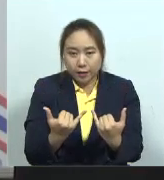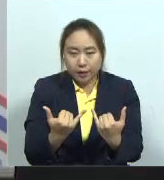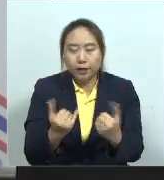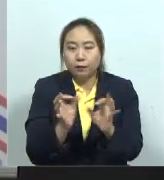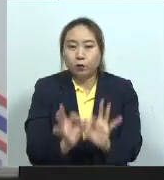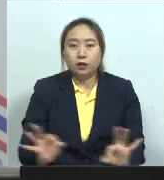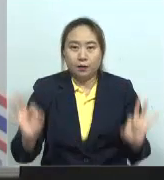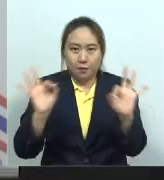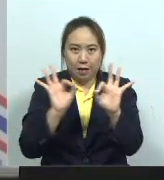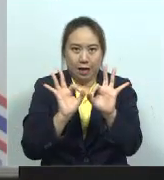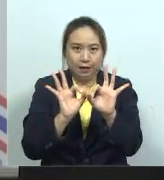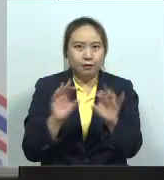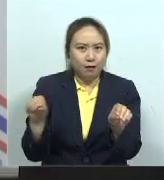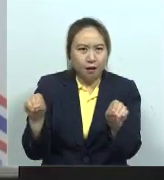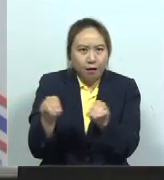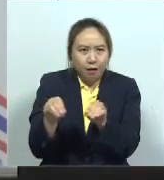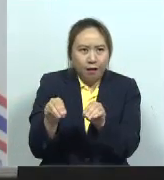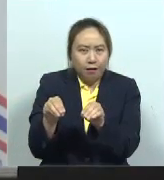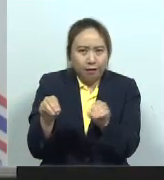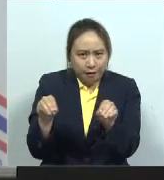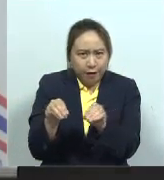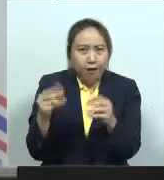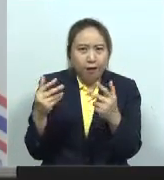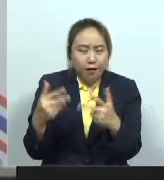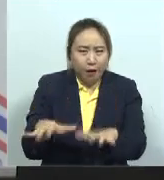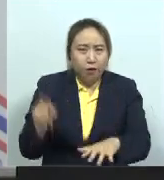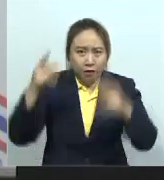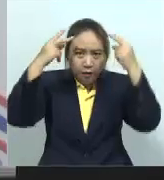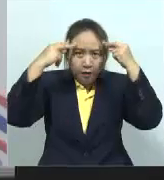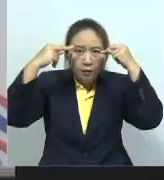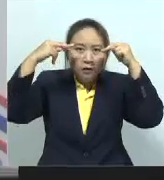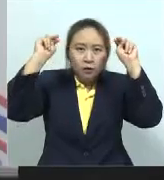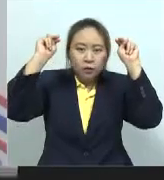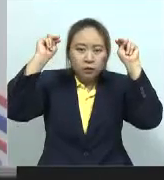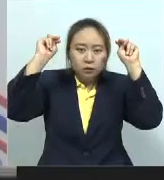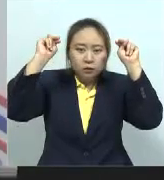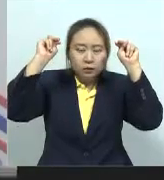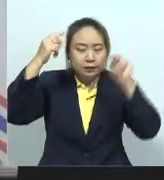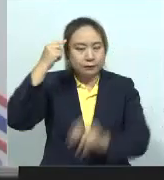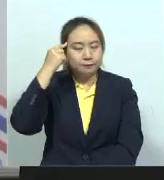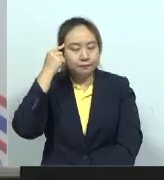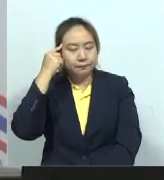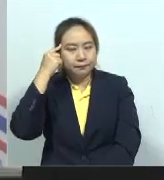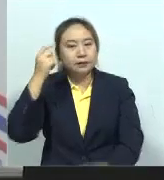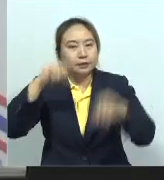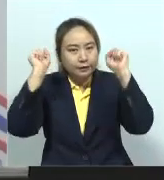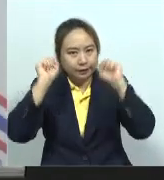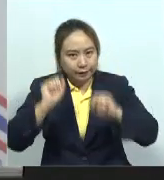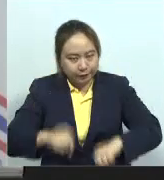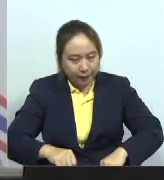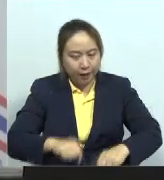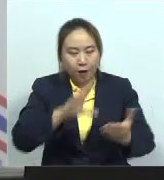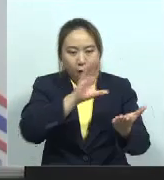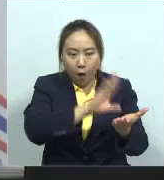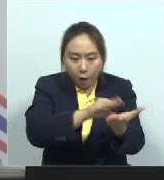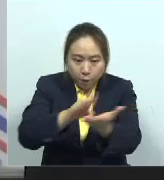คัญและใกล้เวลาในเรื่องของการที่ท่านนายกจะได้ตัดสินใจนำเสนอข้อมูลผู้ค